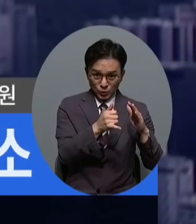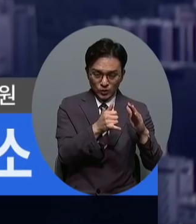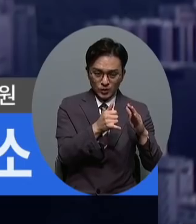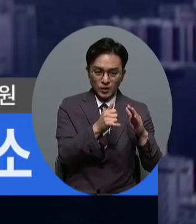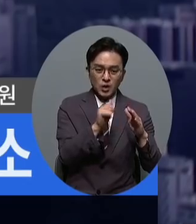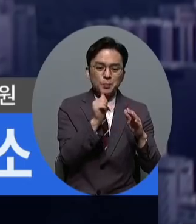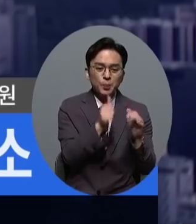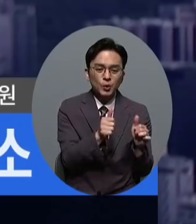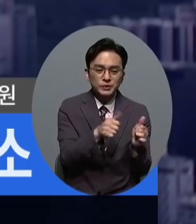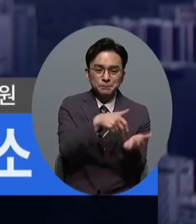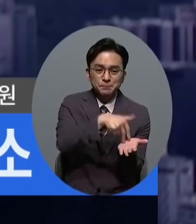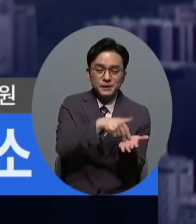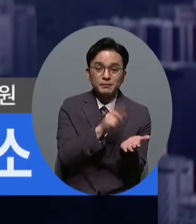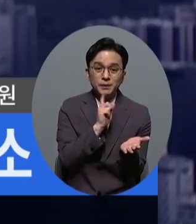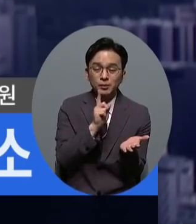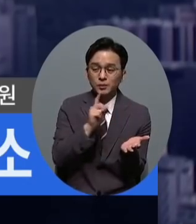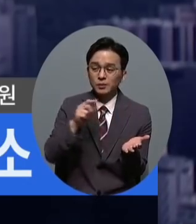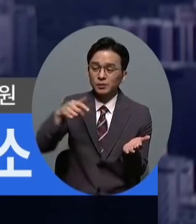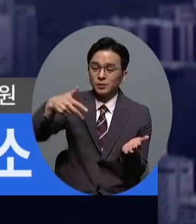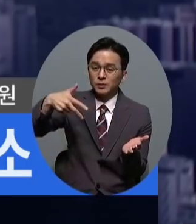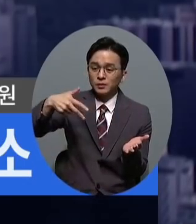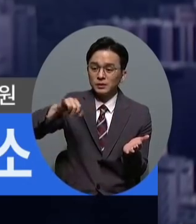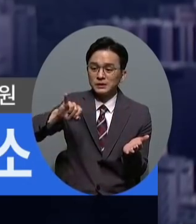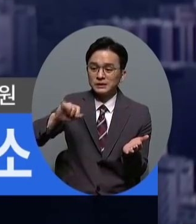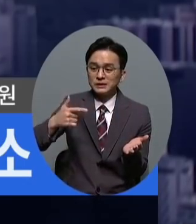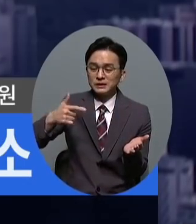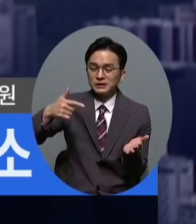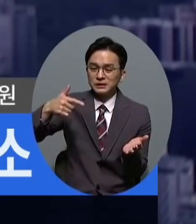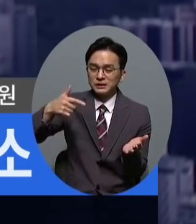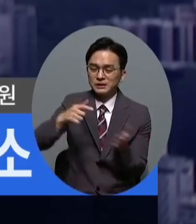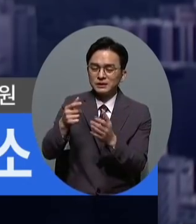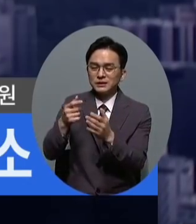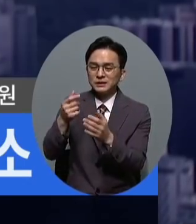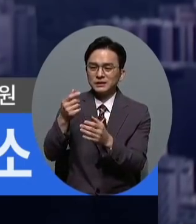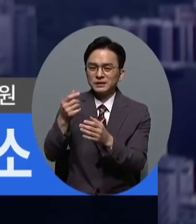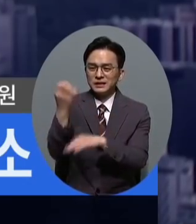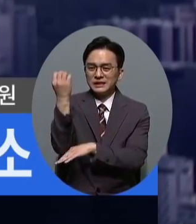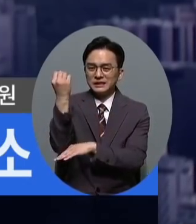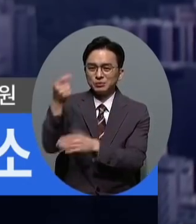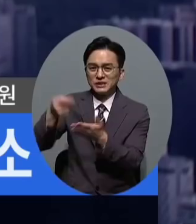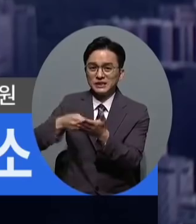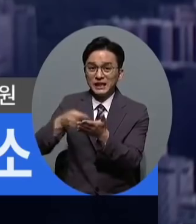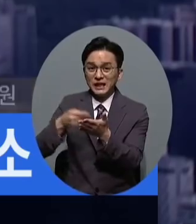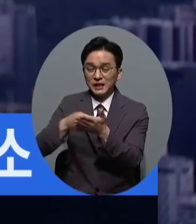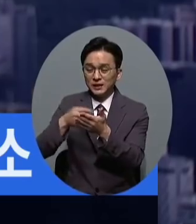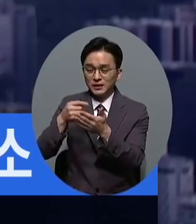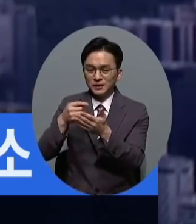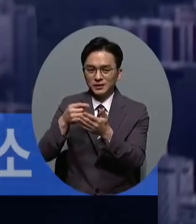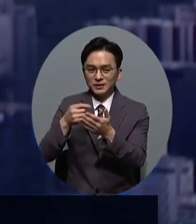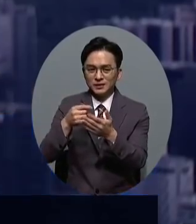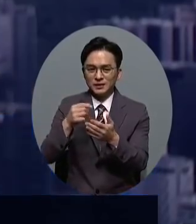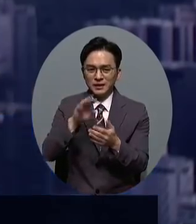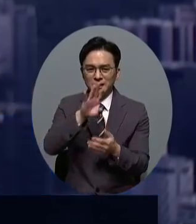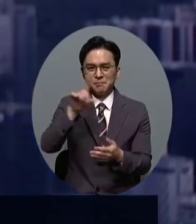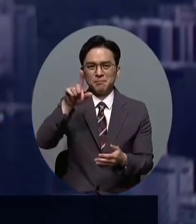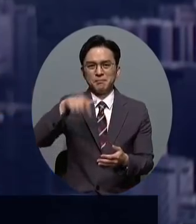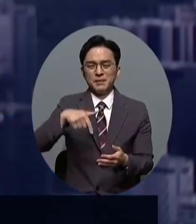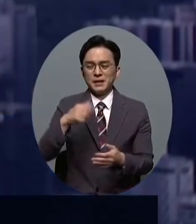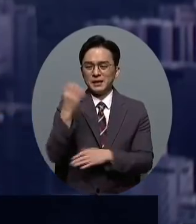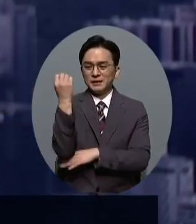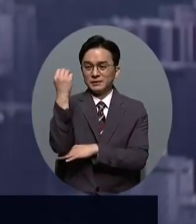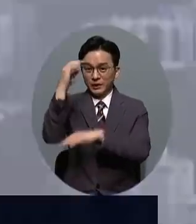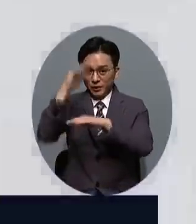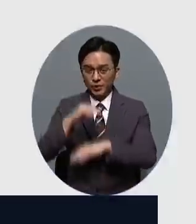네. 그렇죠. 지금 같은 경우에는 이제 그 변호인 측 입장은 제가 예. 조금 구체적으로 친한 친구라서 좀 알아봤는데